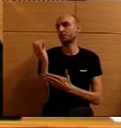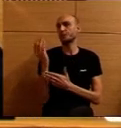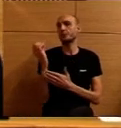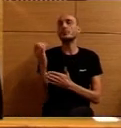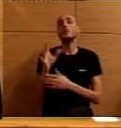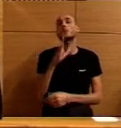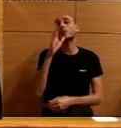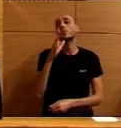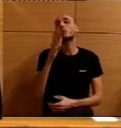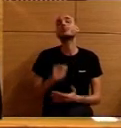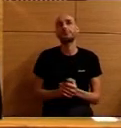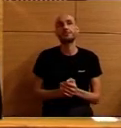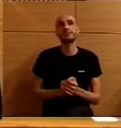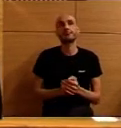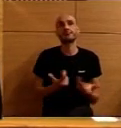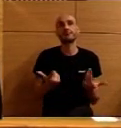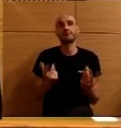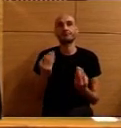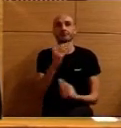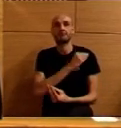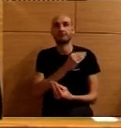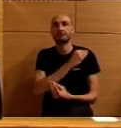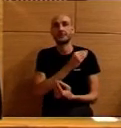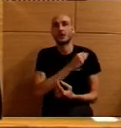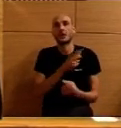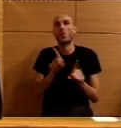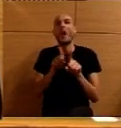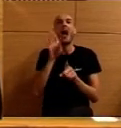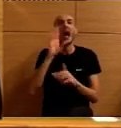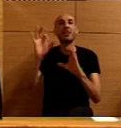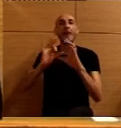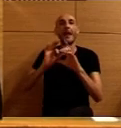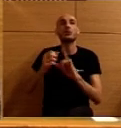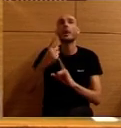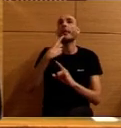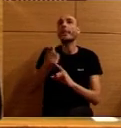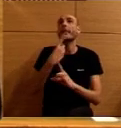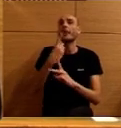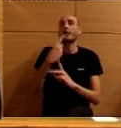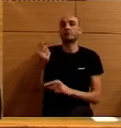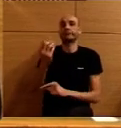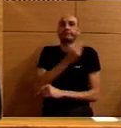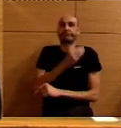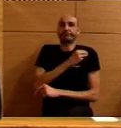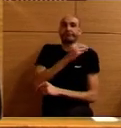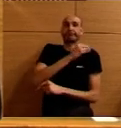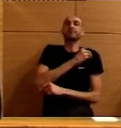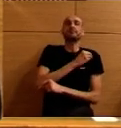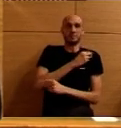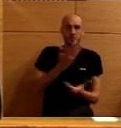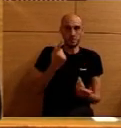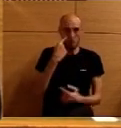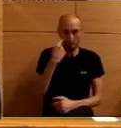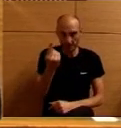perquè se m'ha interrogat el de podria dir-li, me dia vostè. Mire, senyor diputat,